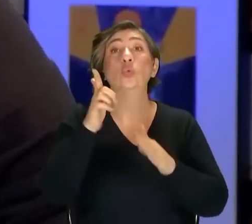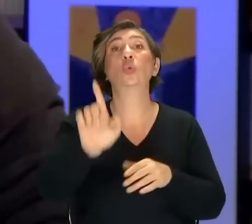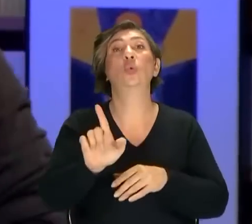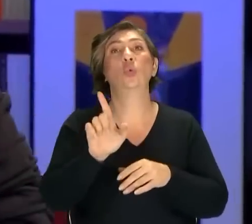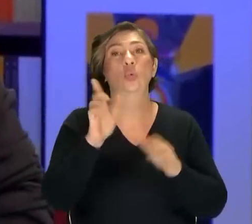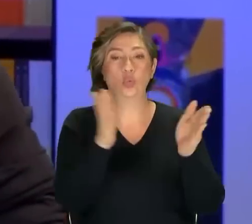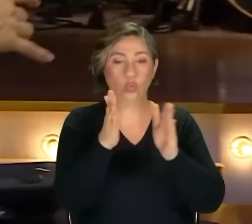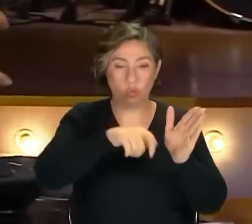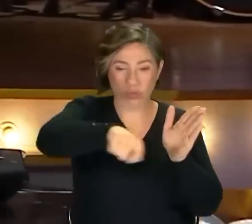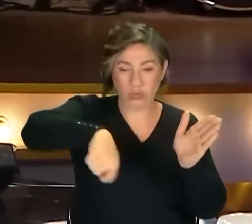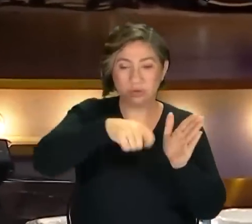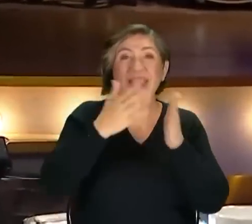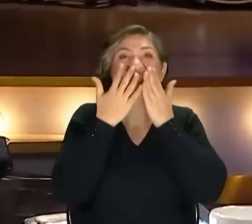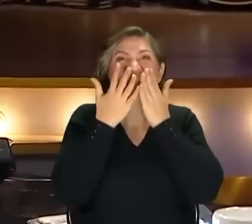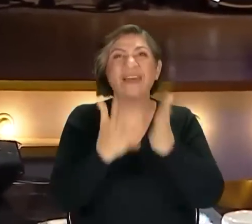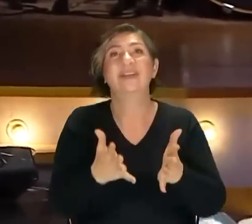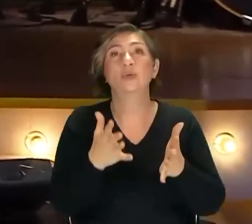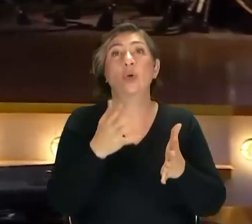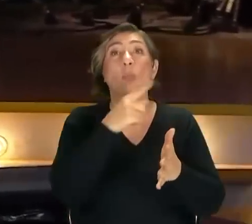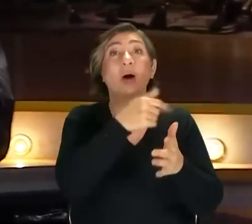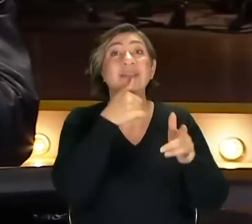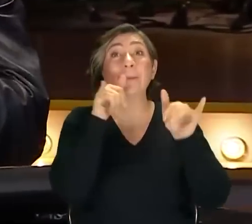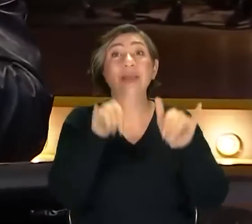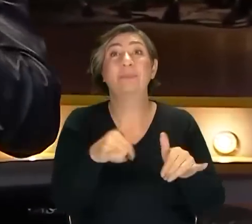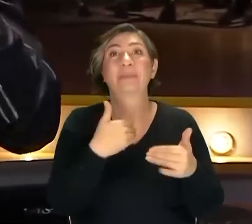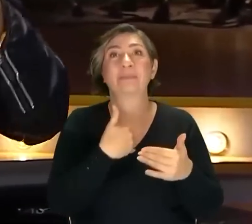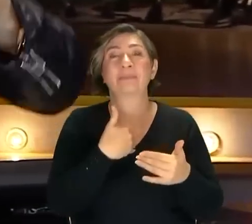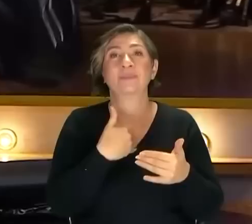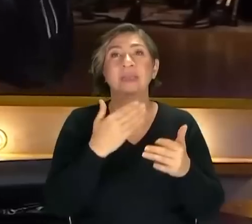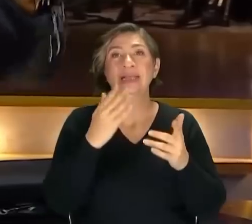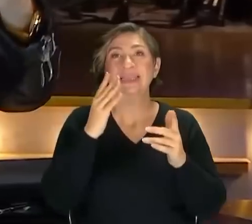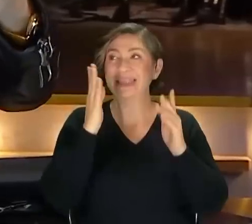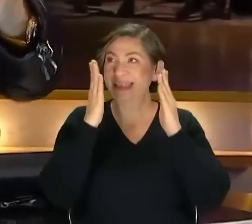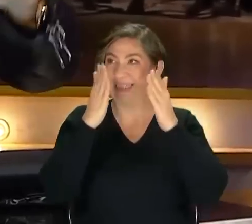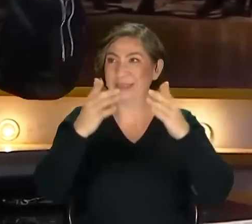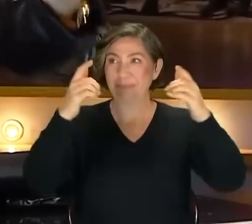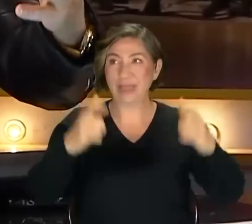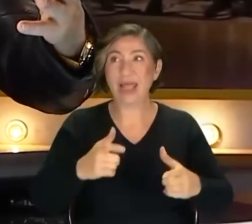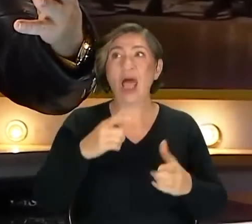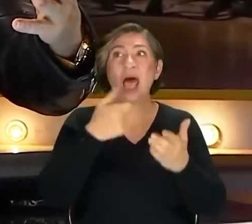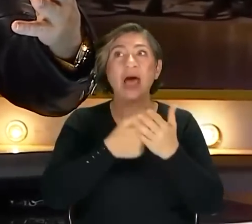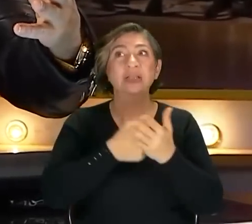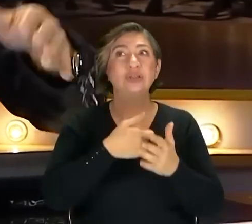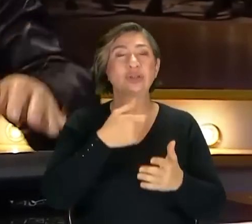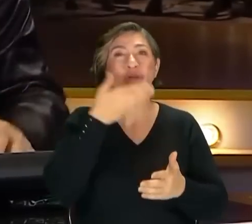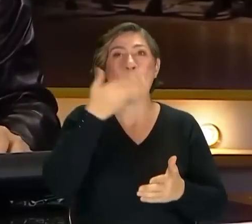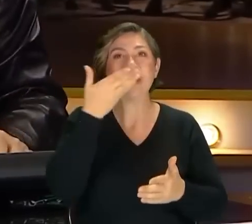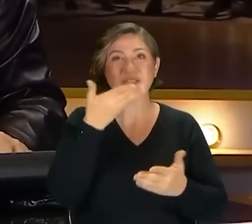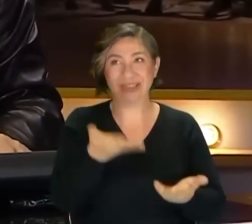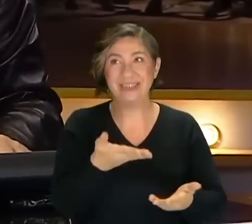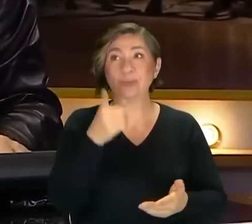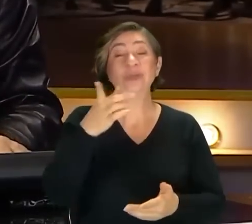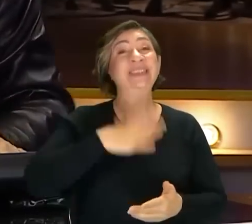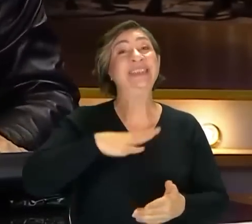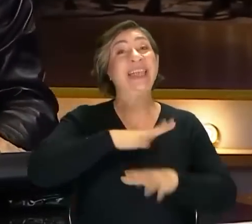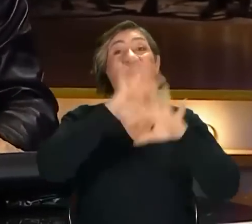Ha. Unlu. Nefret ediyorum. Ya bu aynı bu adam gibiyim. Ya gidiyorum yani gittiğim mekan adı çorbacı. Bak bunun